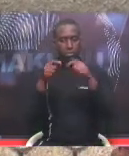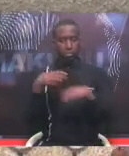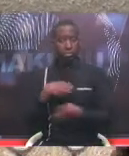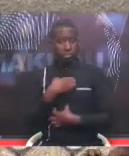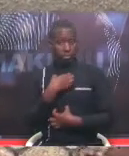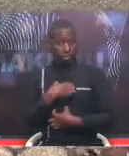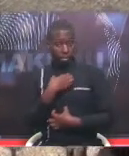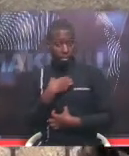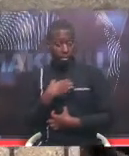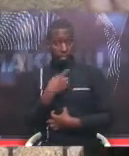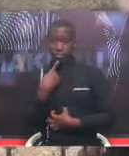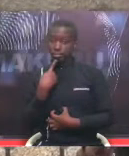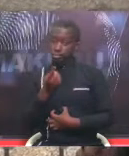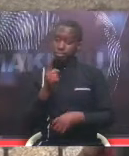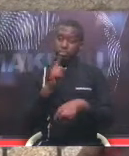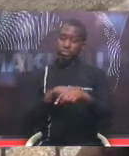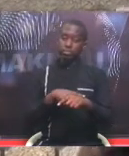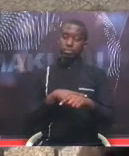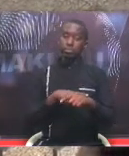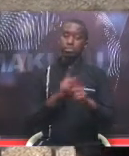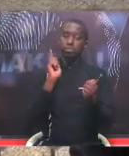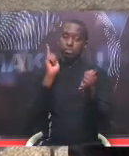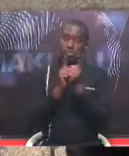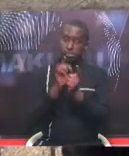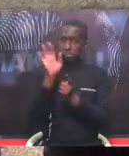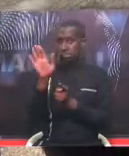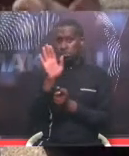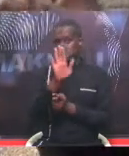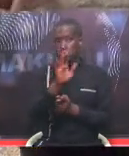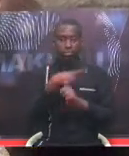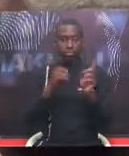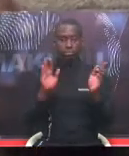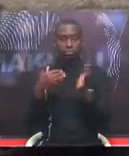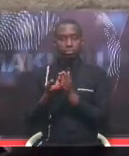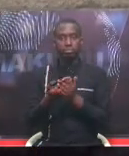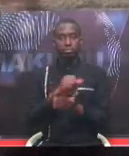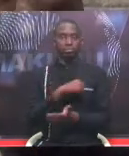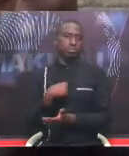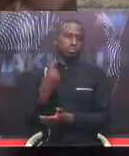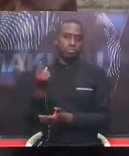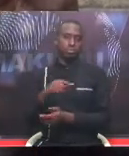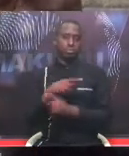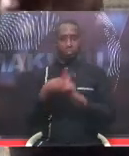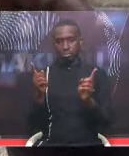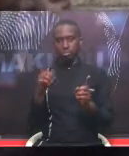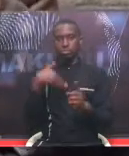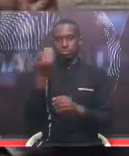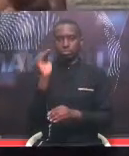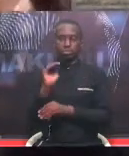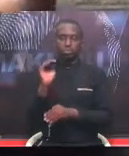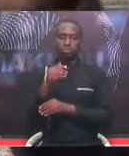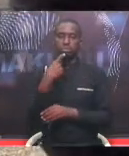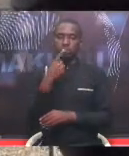kugisura ndetse bavuga n'igihe tuzahurirayo nabo, ariko bageze aho bararurira. Noneho tubabaje baravuga